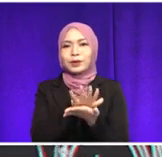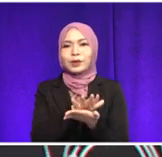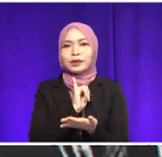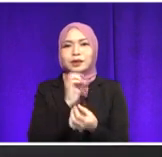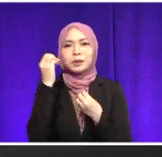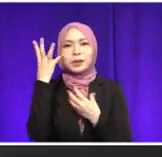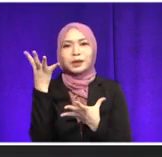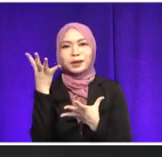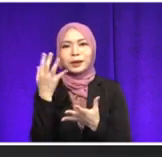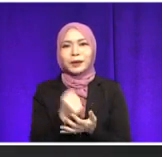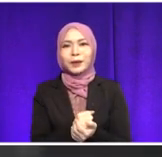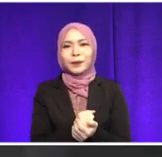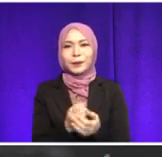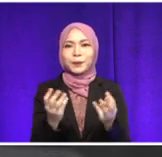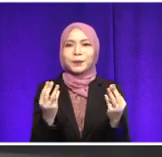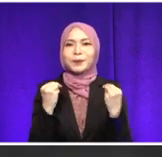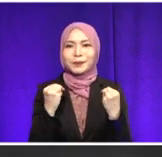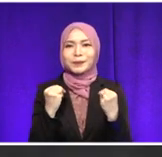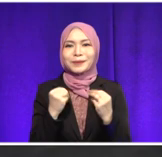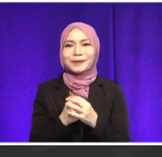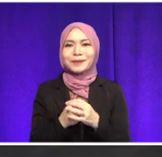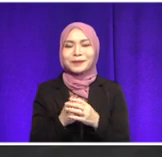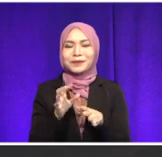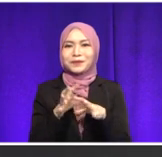yang sesi pagi pun naik